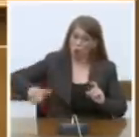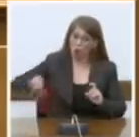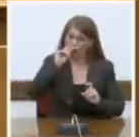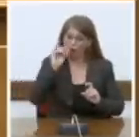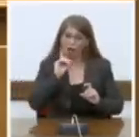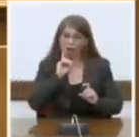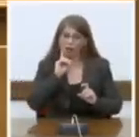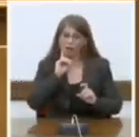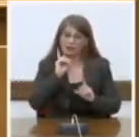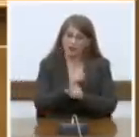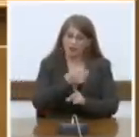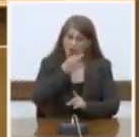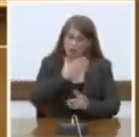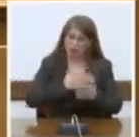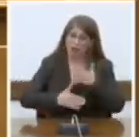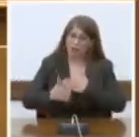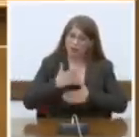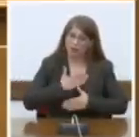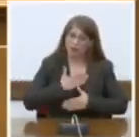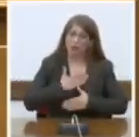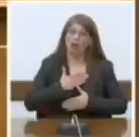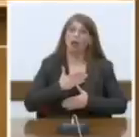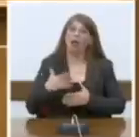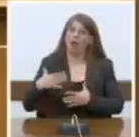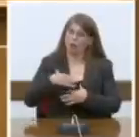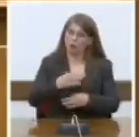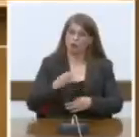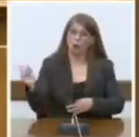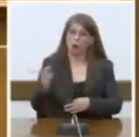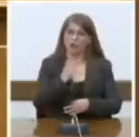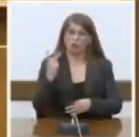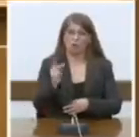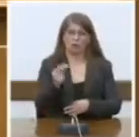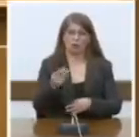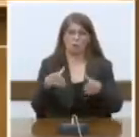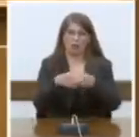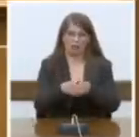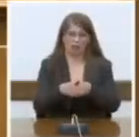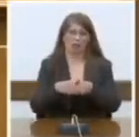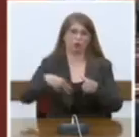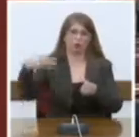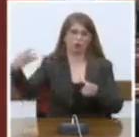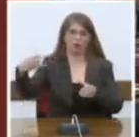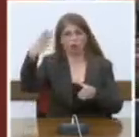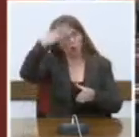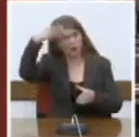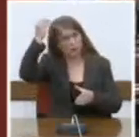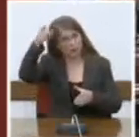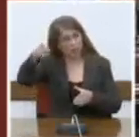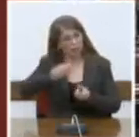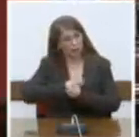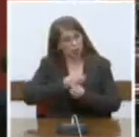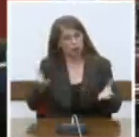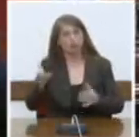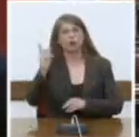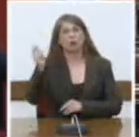και να ευχαριστήσω εκ μέρους όλης της κοινοβουλευτικής ομάδας του ΣΥΡΙΖΑ τον Αλέξη τον Τσίπρα για την προσφορά του, το